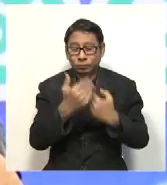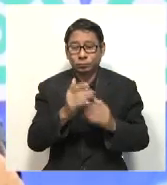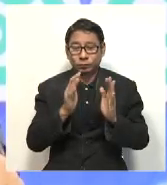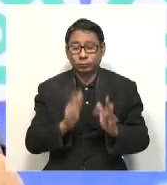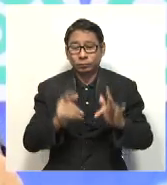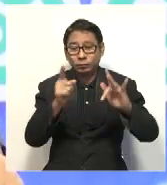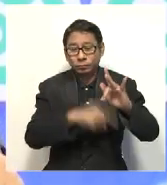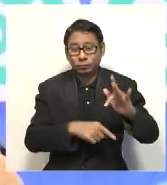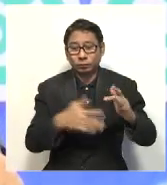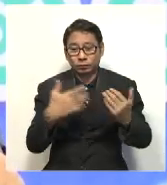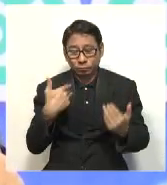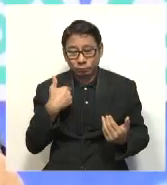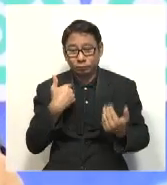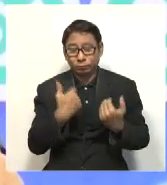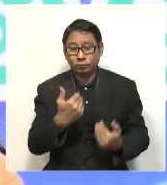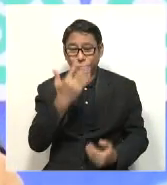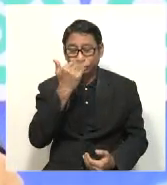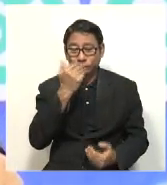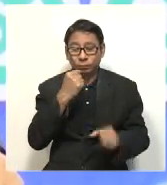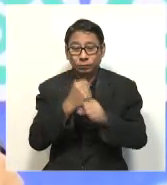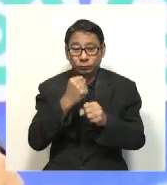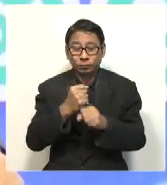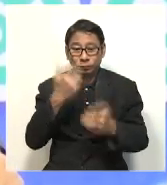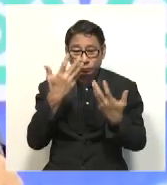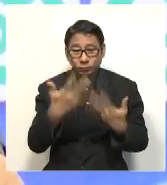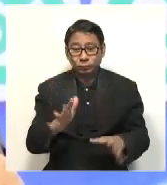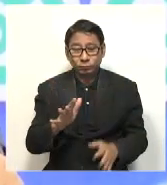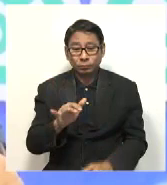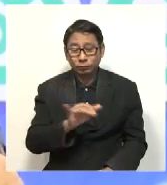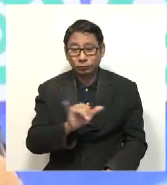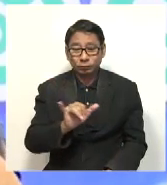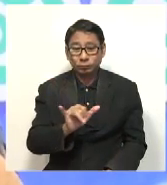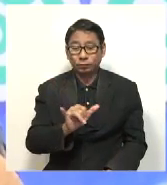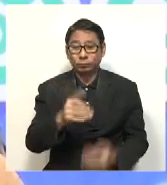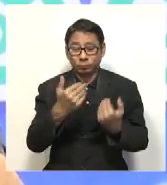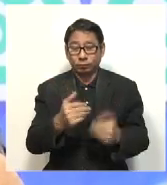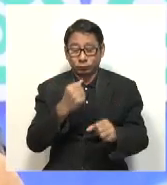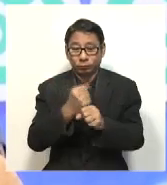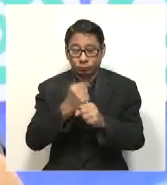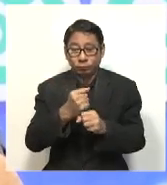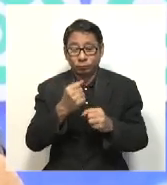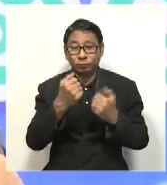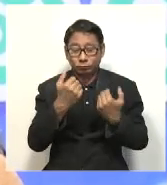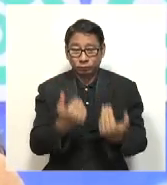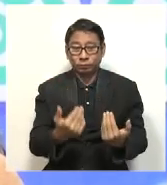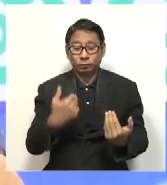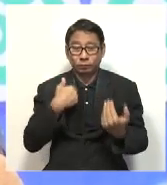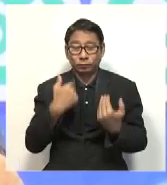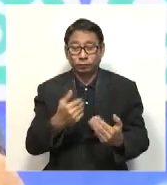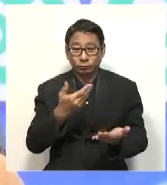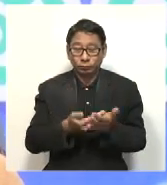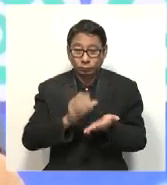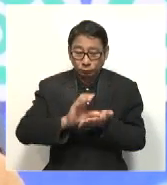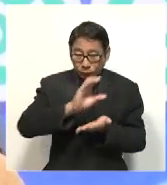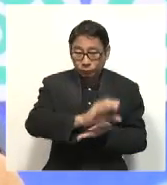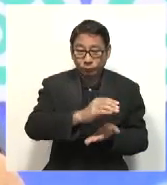ขาดอยู่วันไหนบอกว่าทำทั่วถึงไงแล้ววันนี้พอเรามาทำทั่วถึงอ้าวเราก็ต้องเก็บเราก็ต้องมีเงินไว้ส่วน